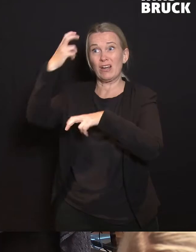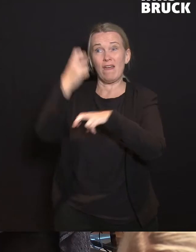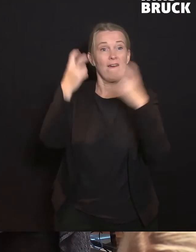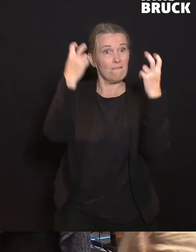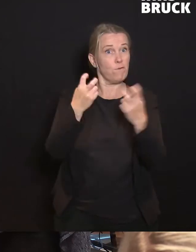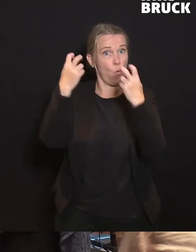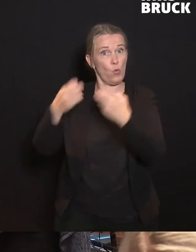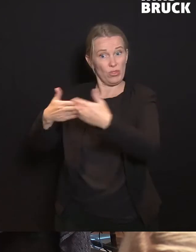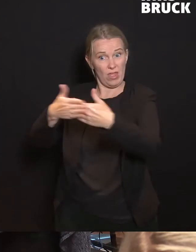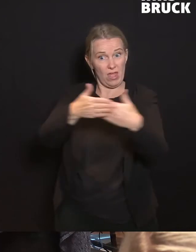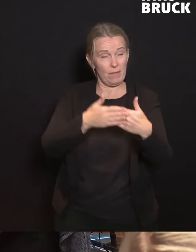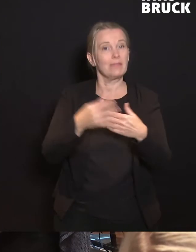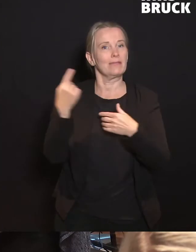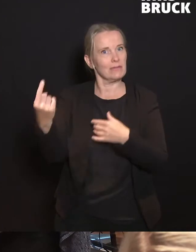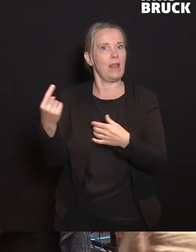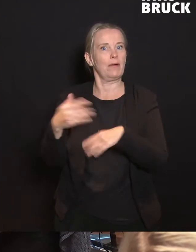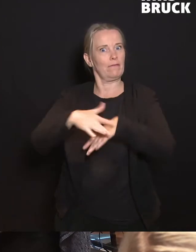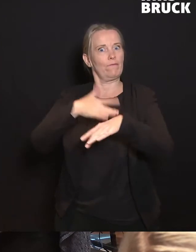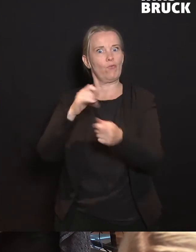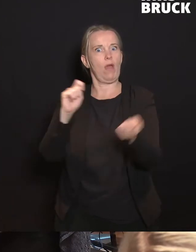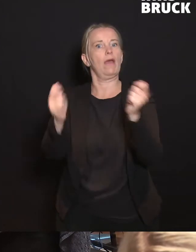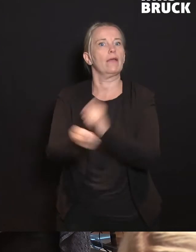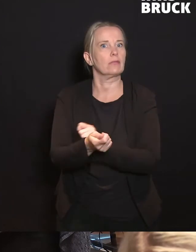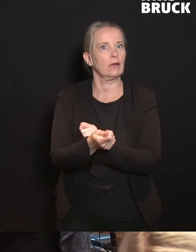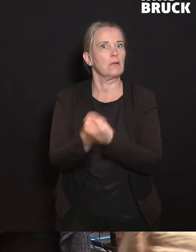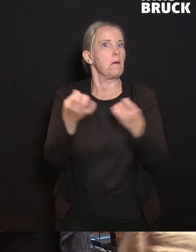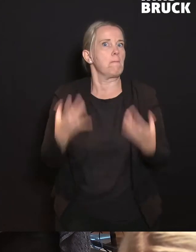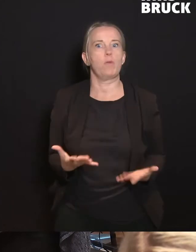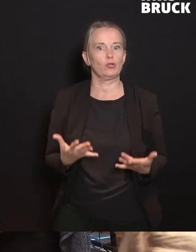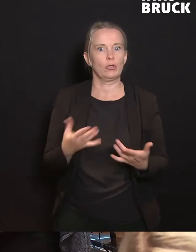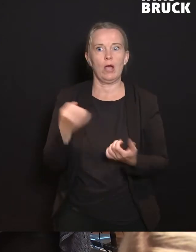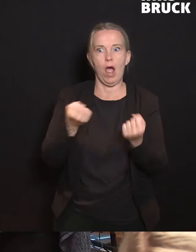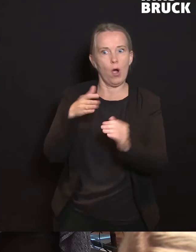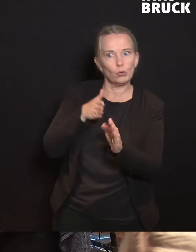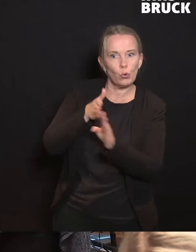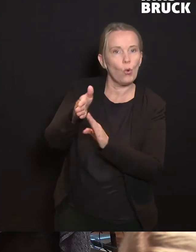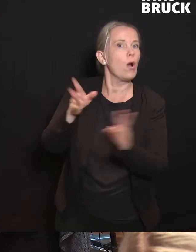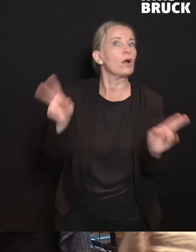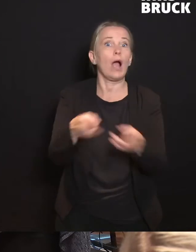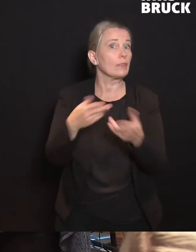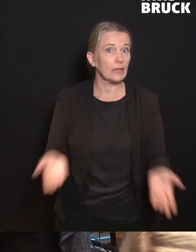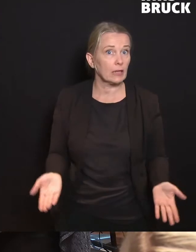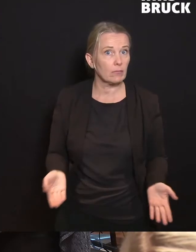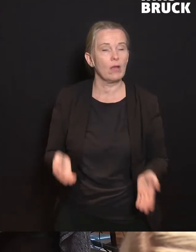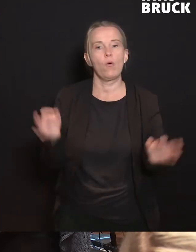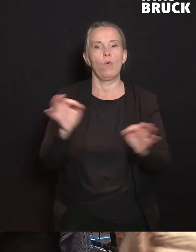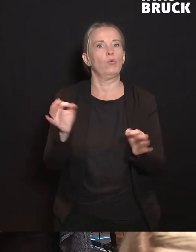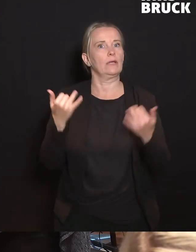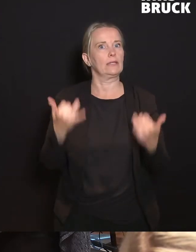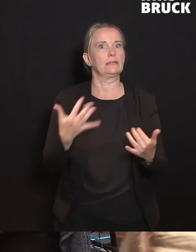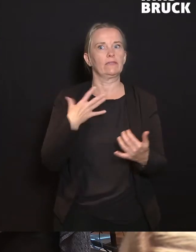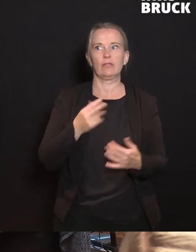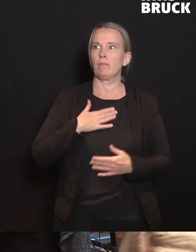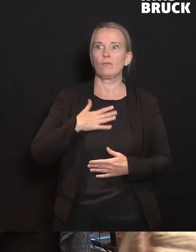in dem, wo sie leben. Plötzlich kann ich mit dem Auto da nicht mehr durchfahren. Plötzlich ändert sich da was in